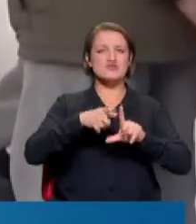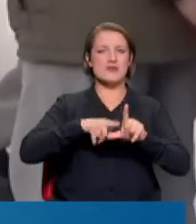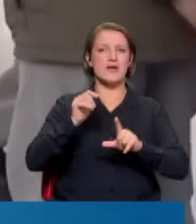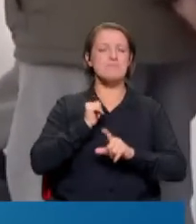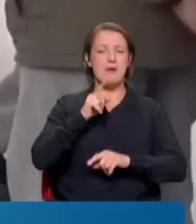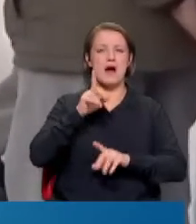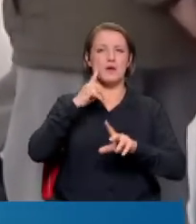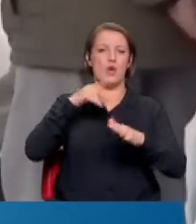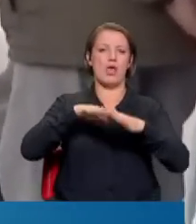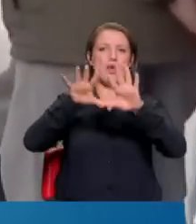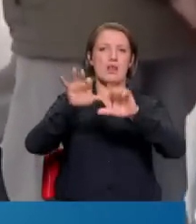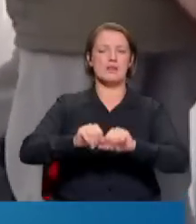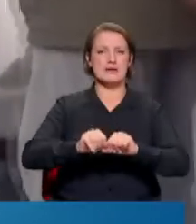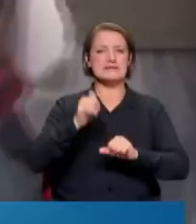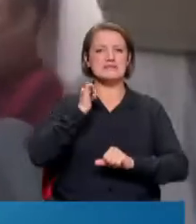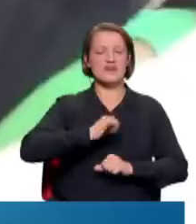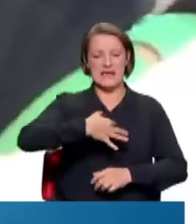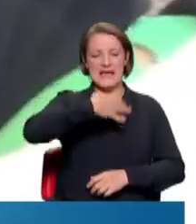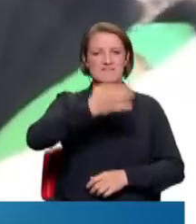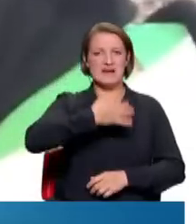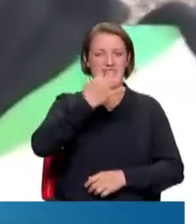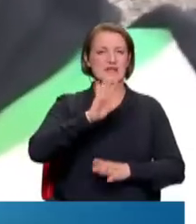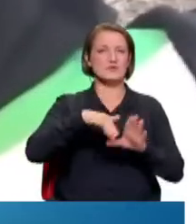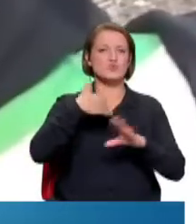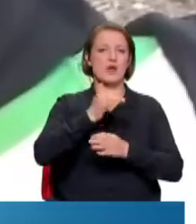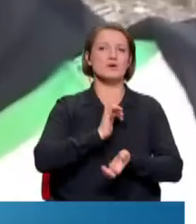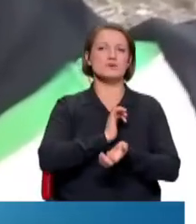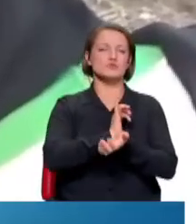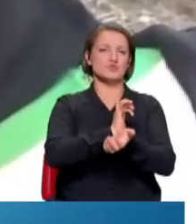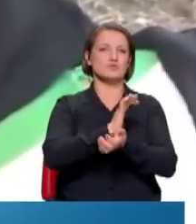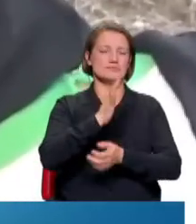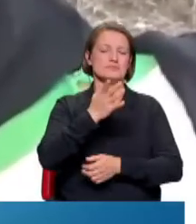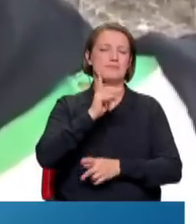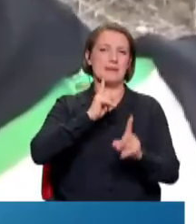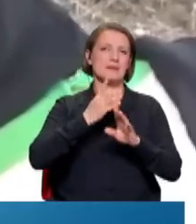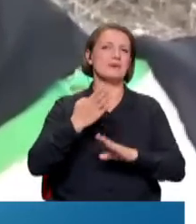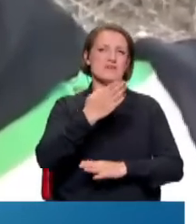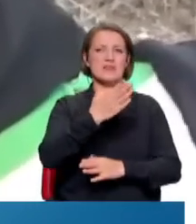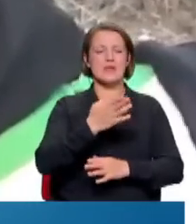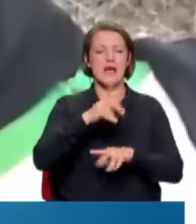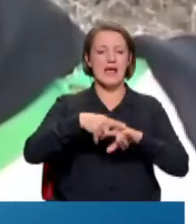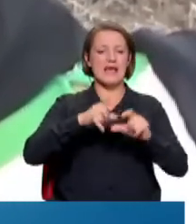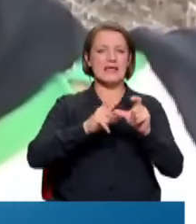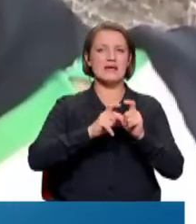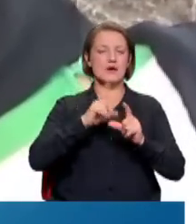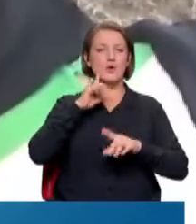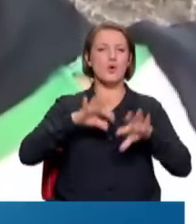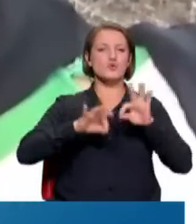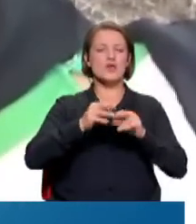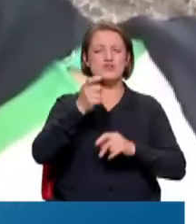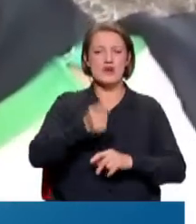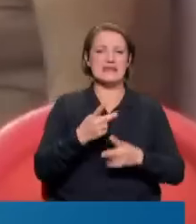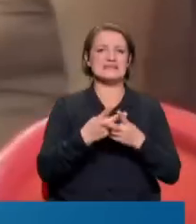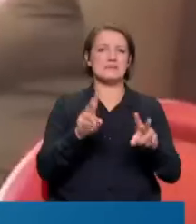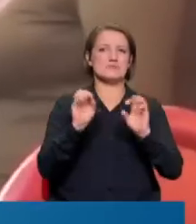tarafından gözaltına alındı savcılıktaki ifadesinin ardından tutuklama talebiyle mahkemeye sevk edildi HG adli kontrol şartıyla